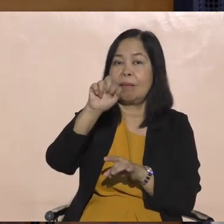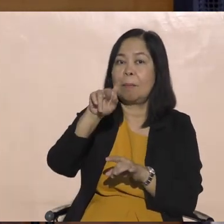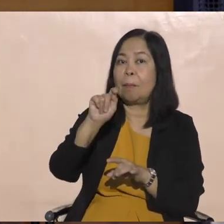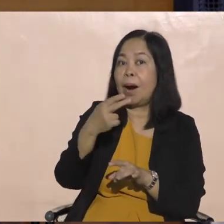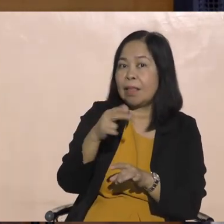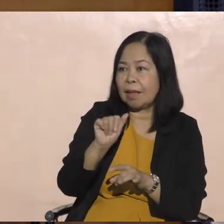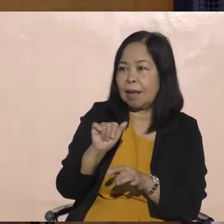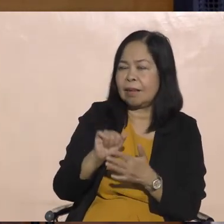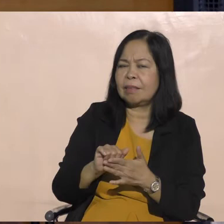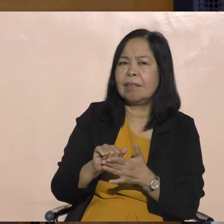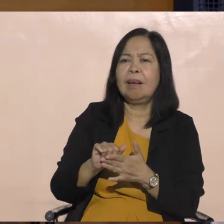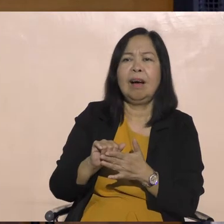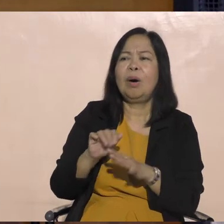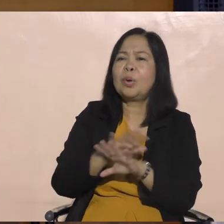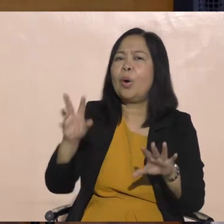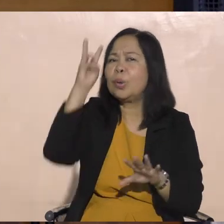brother will rise again.